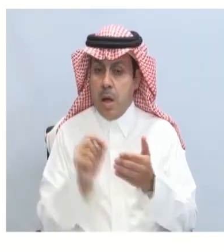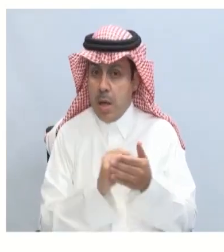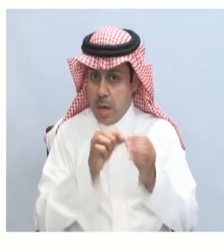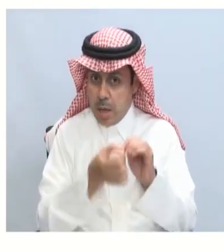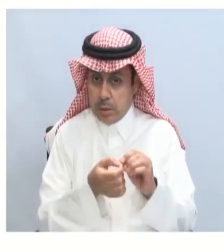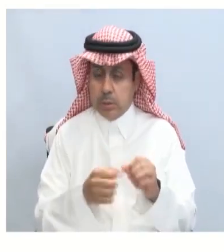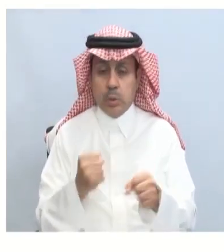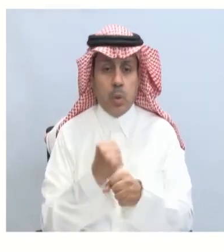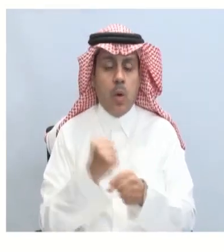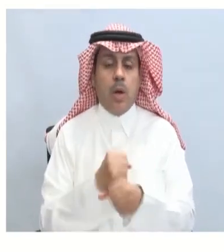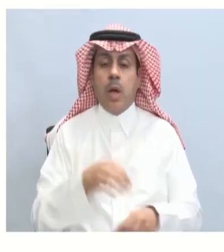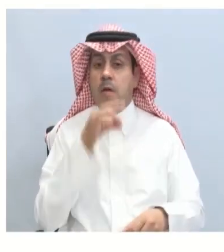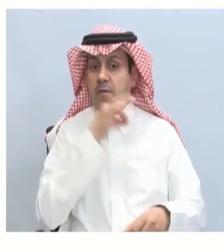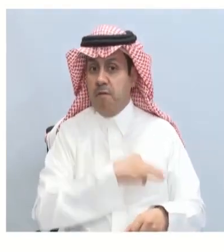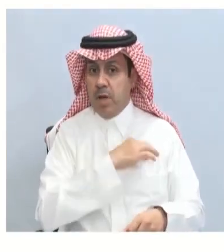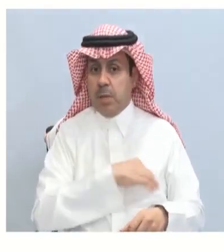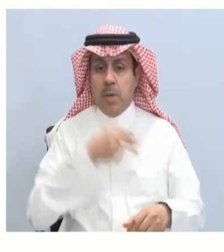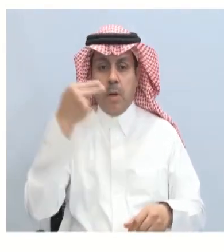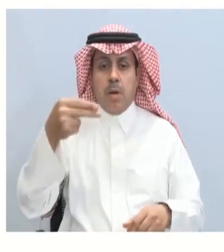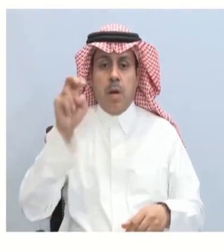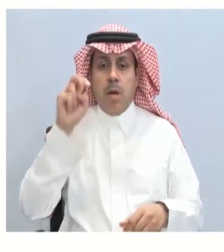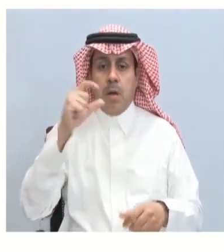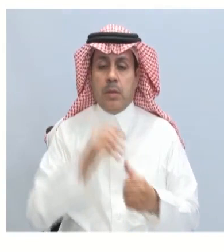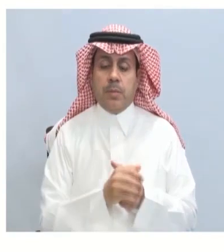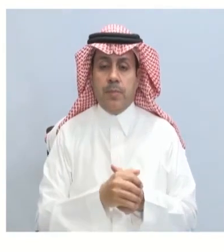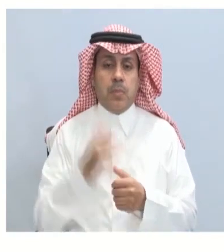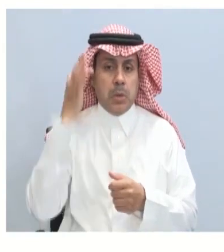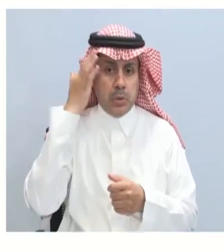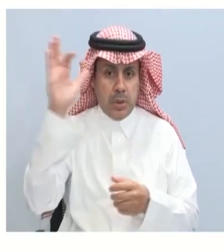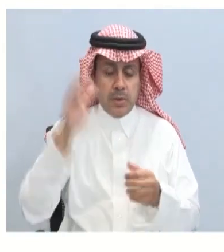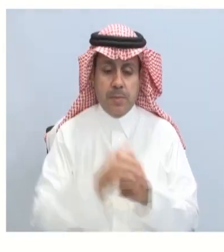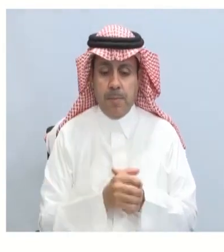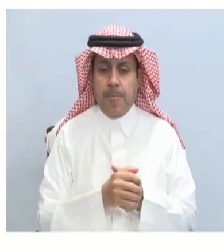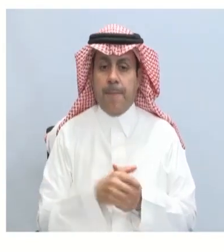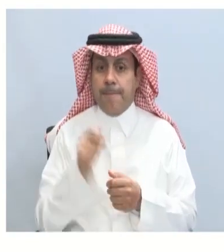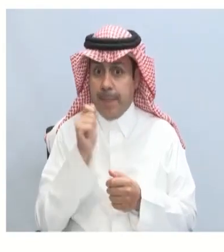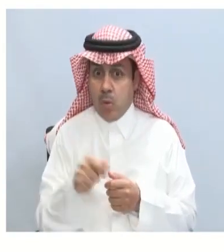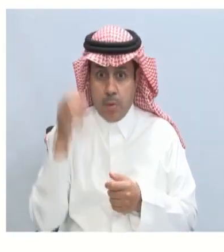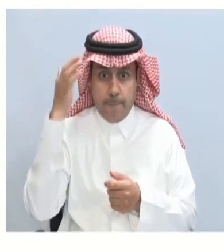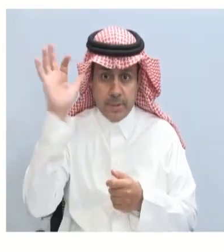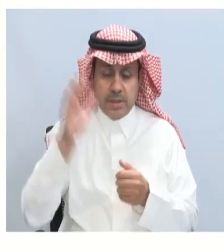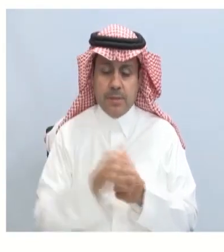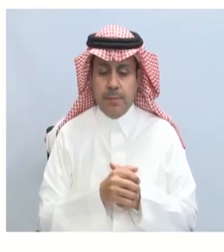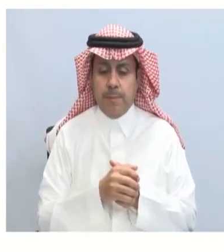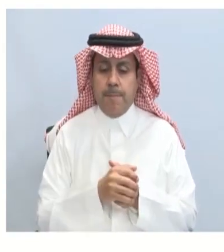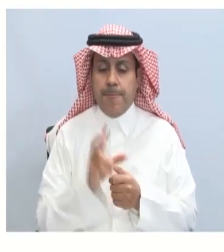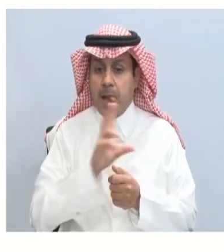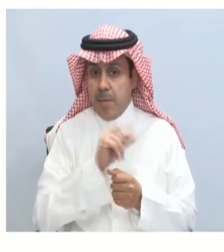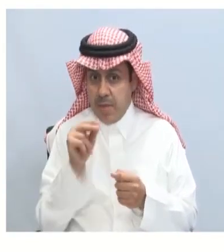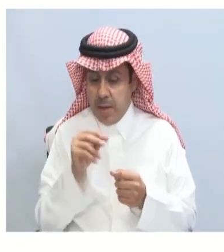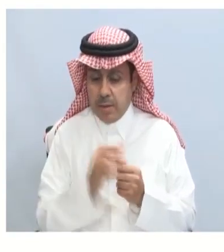تحقق الحكمه من العقد وحكمها جائزه حكمها جائزه ناتي هنا مثاله